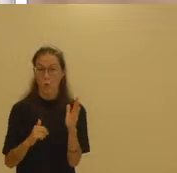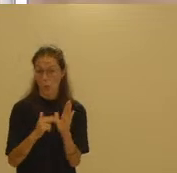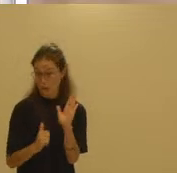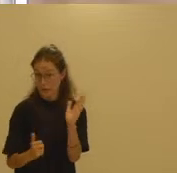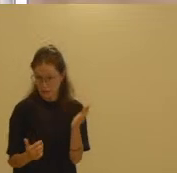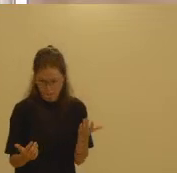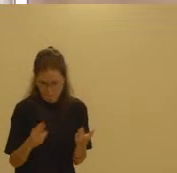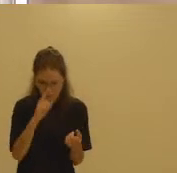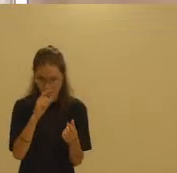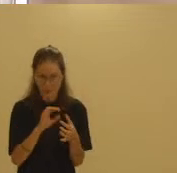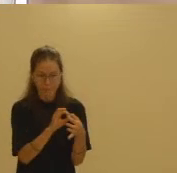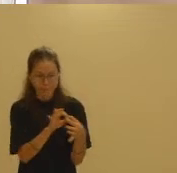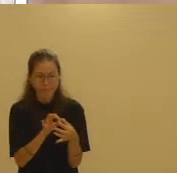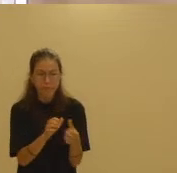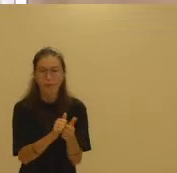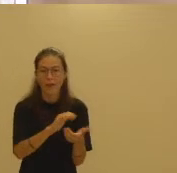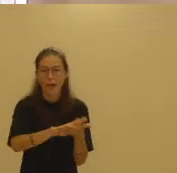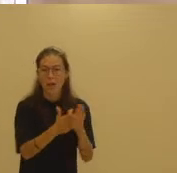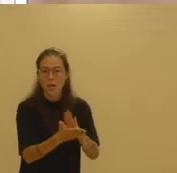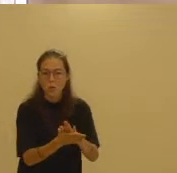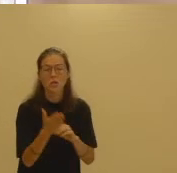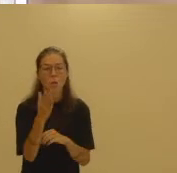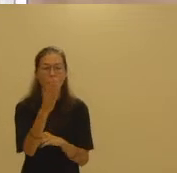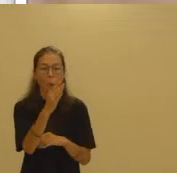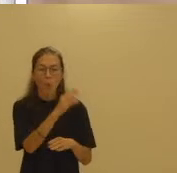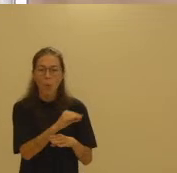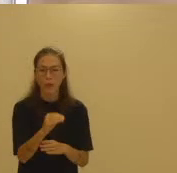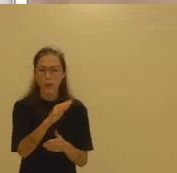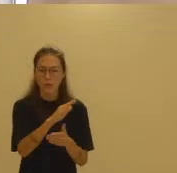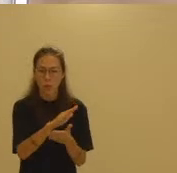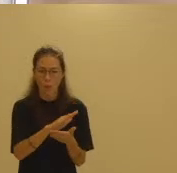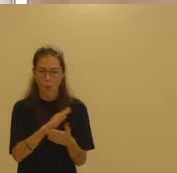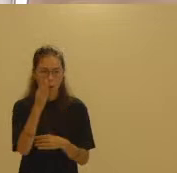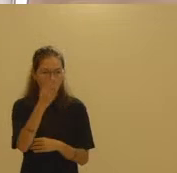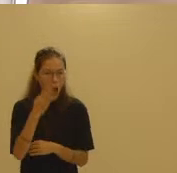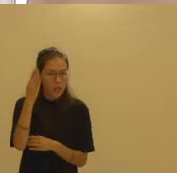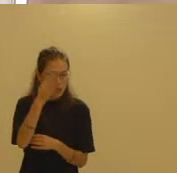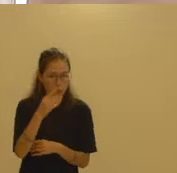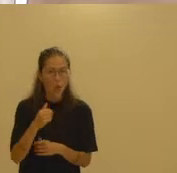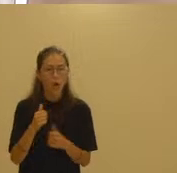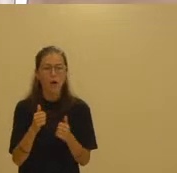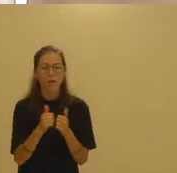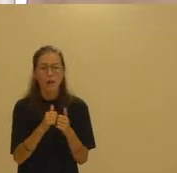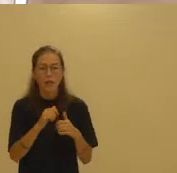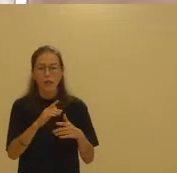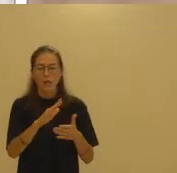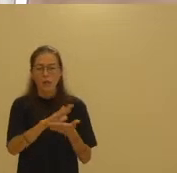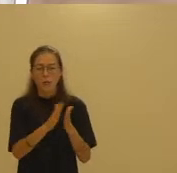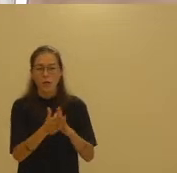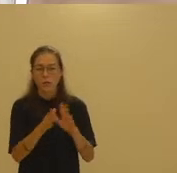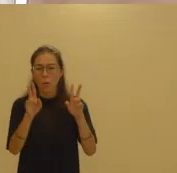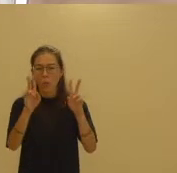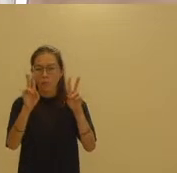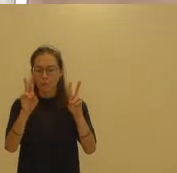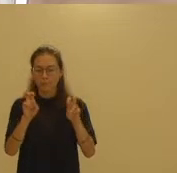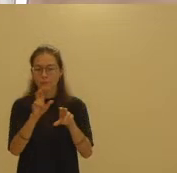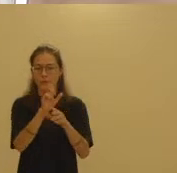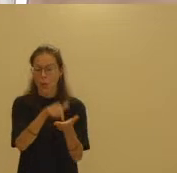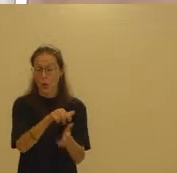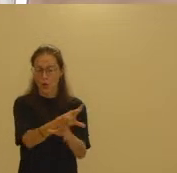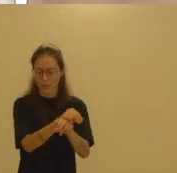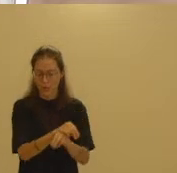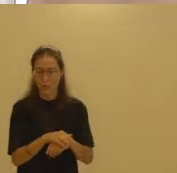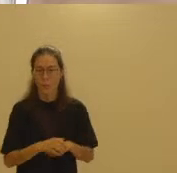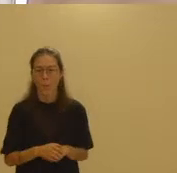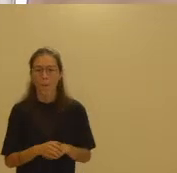animaux située donc à Saint-Jean-de-Luz et représentée par sa présidente, Mme Alice Aussan, et d'autoriser M. le maire à signer la dite